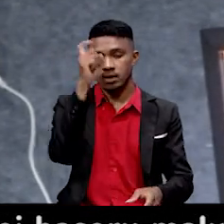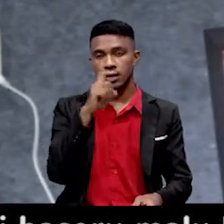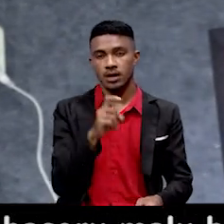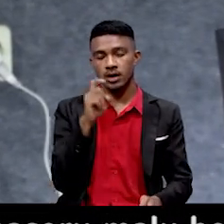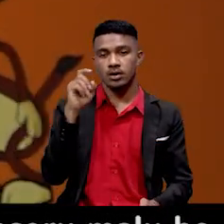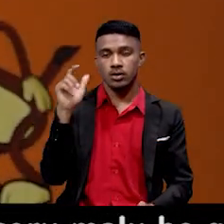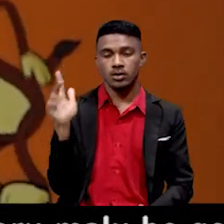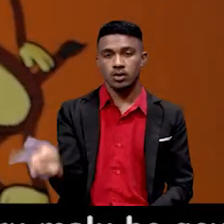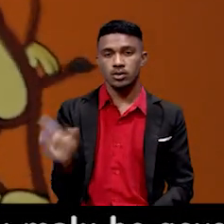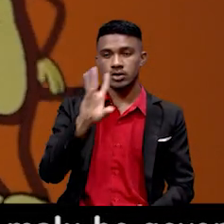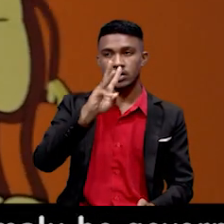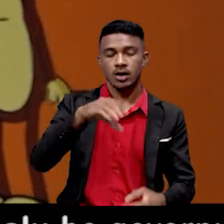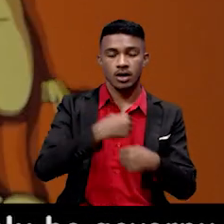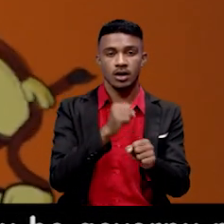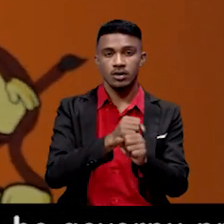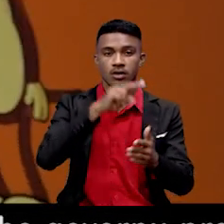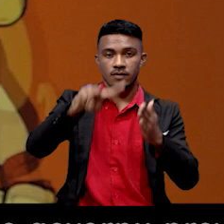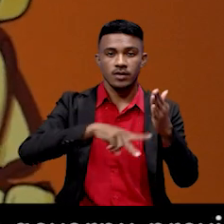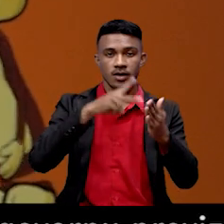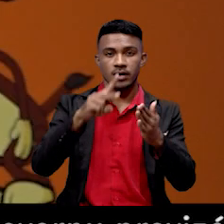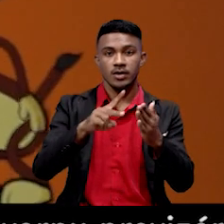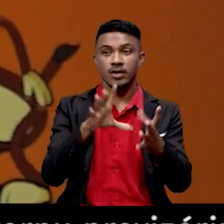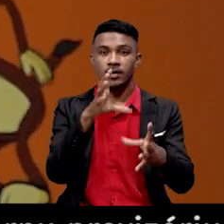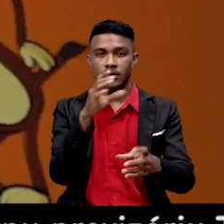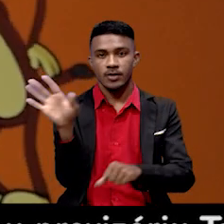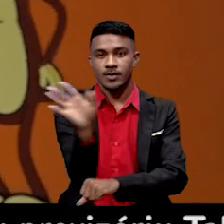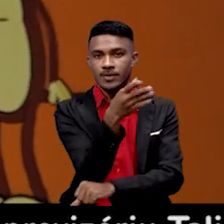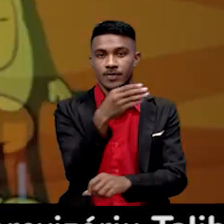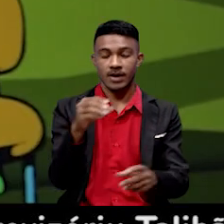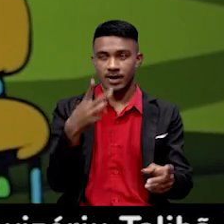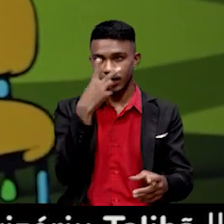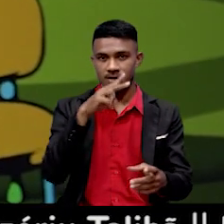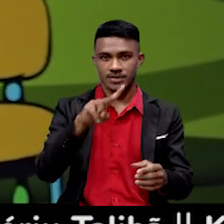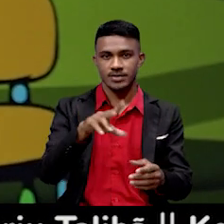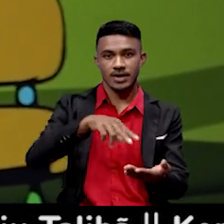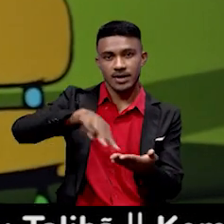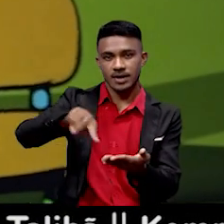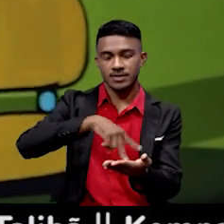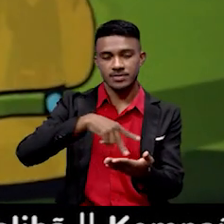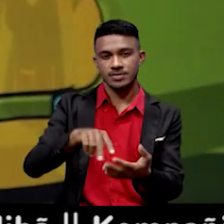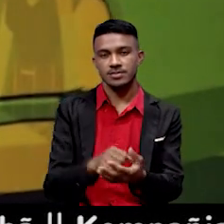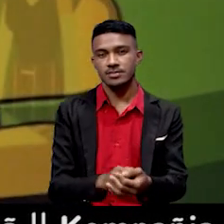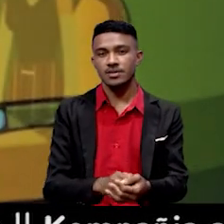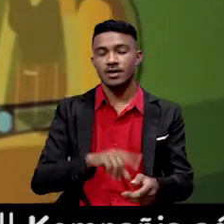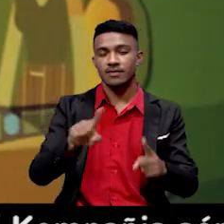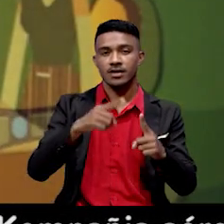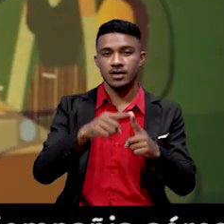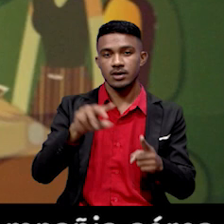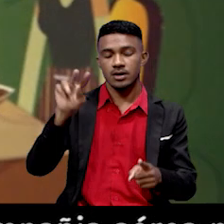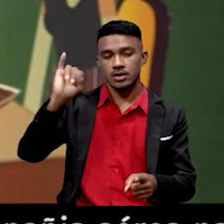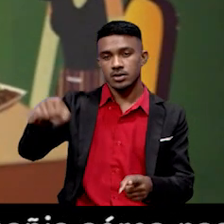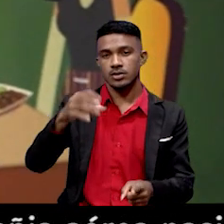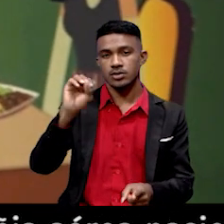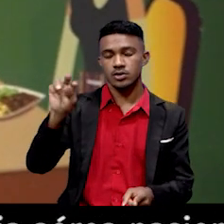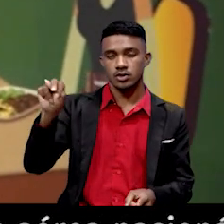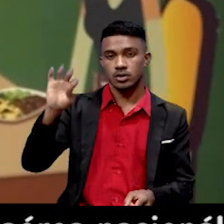video animação boneca. Hahu e o tinan grimurua sa nulu resing hat. O enhira Johnny hare katak e o